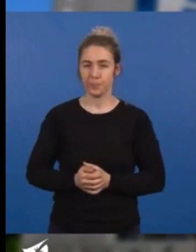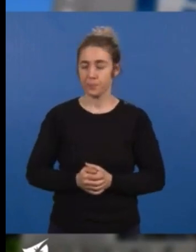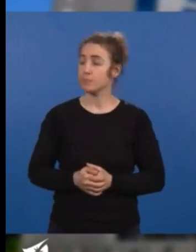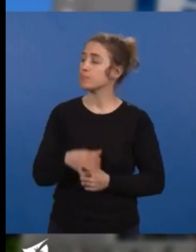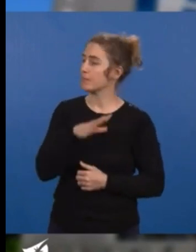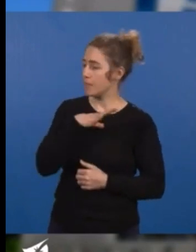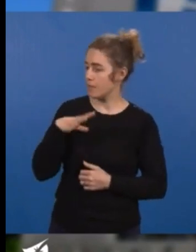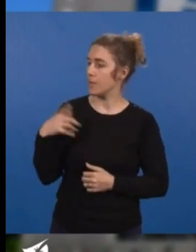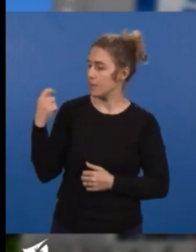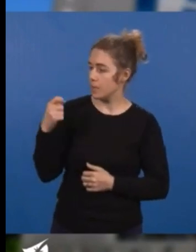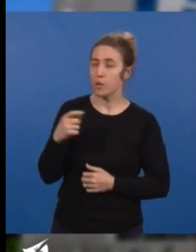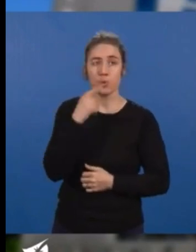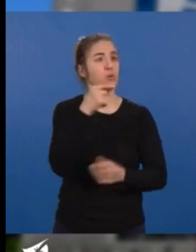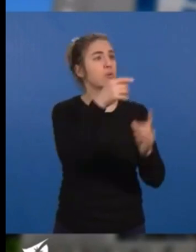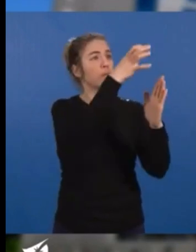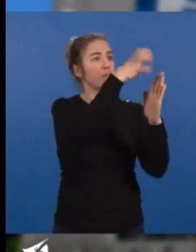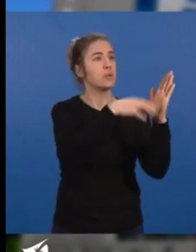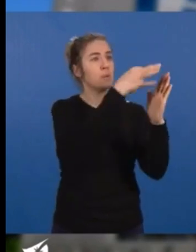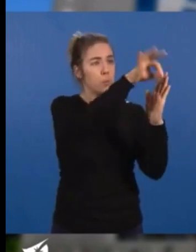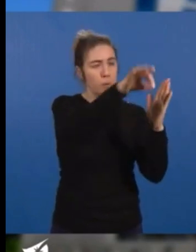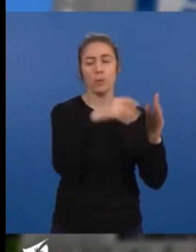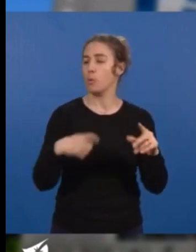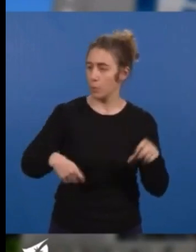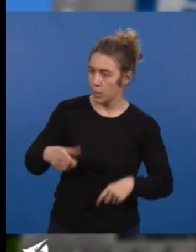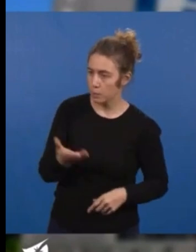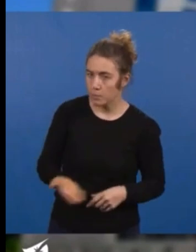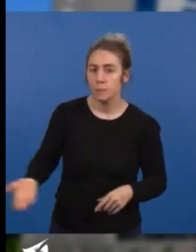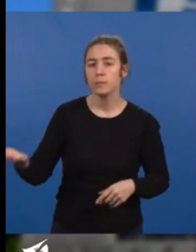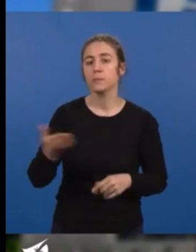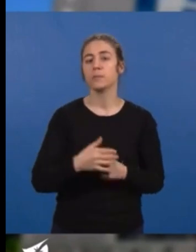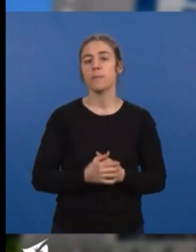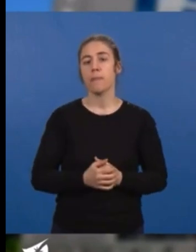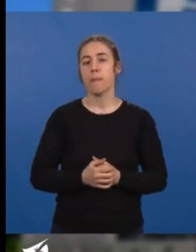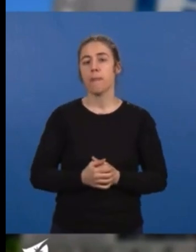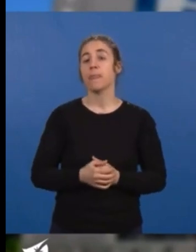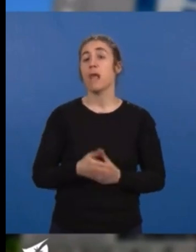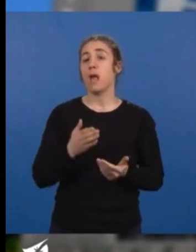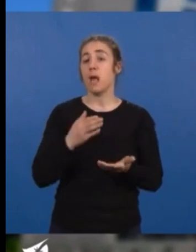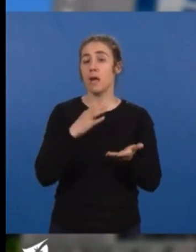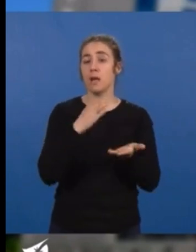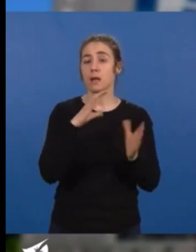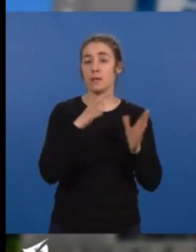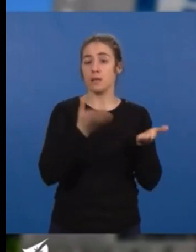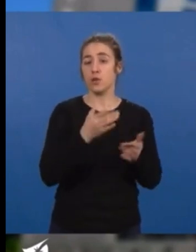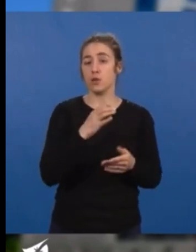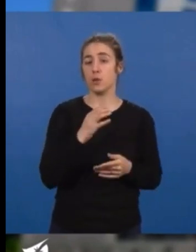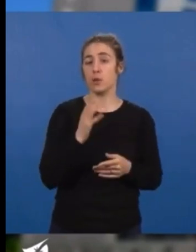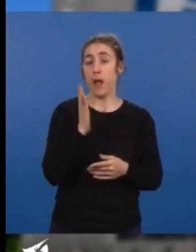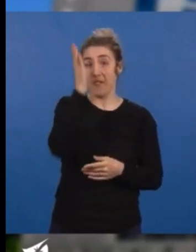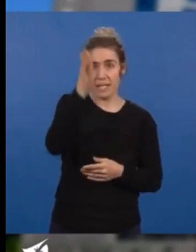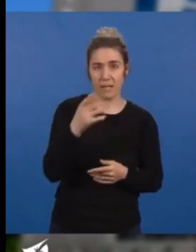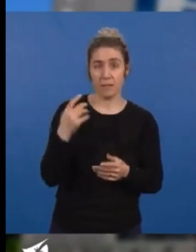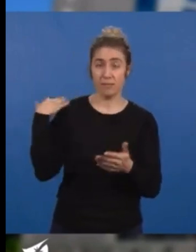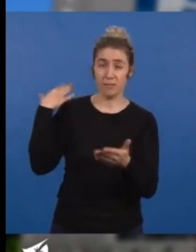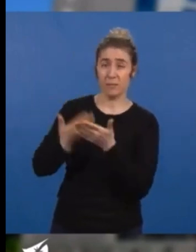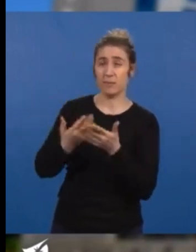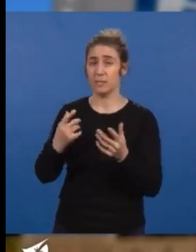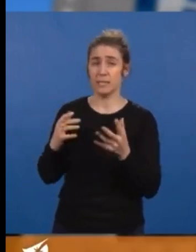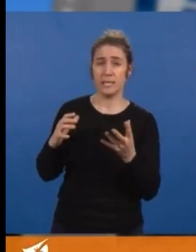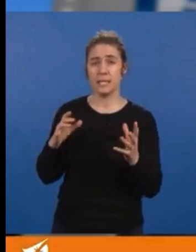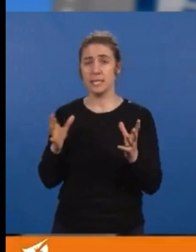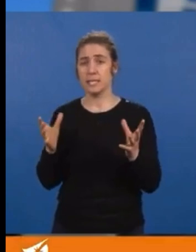Madame la Présidente, Monsieur le rapporteur, chers collègues. La question du futur CHU, elle cristallise depuis le début et c'est logique puisqu'on vient de